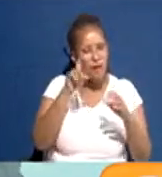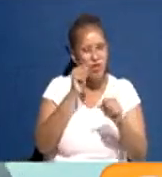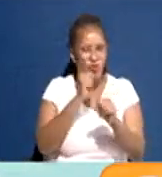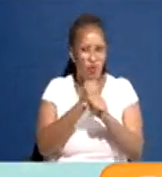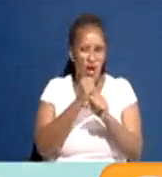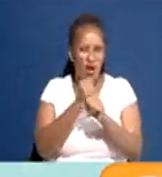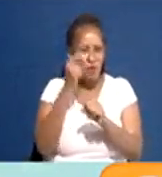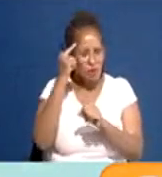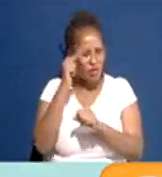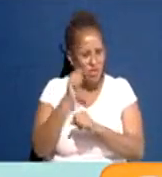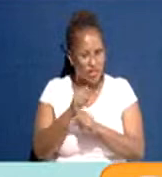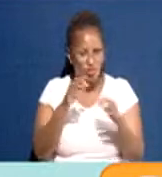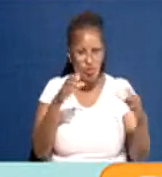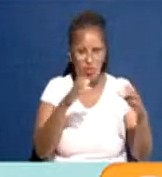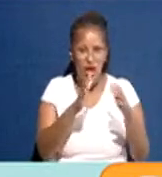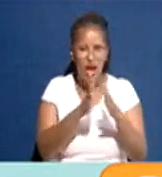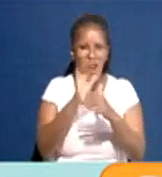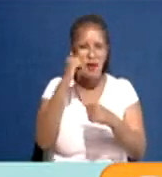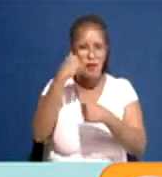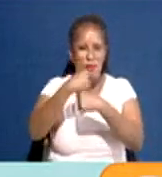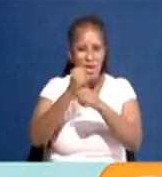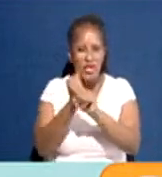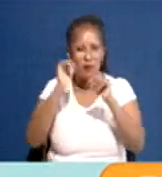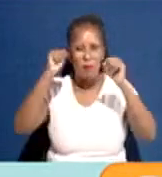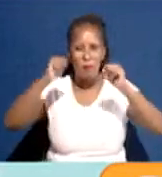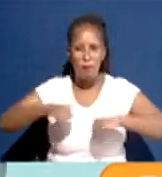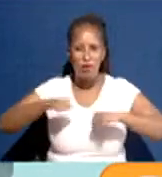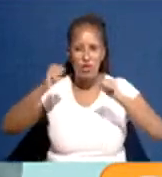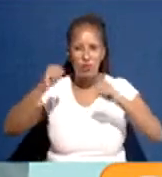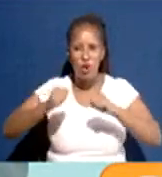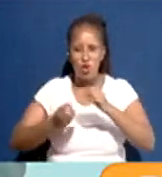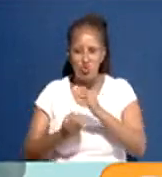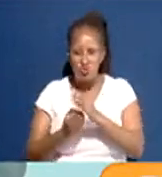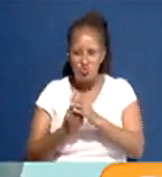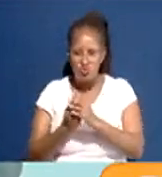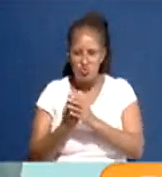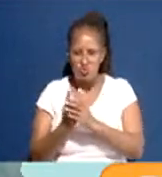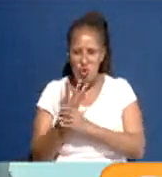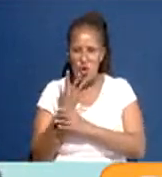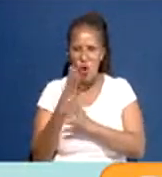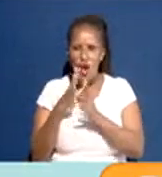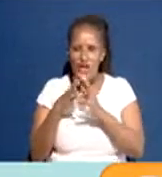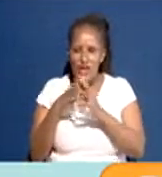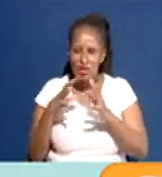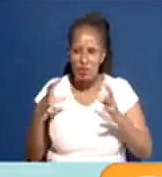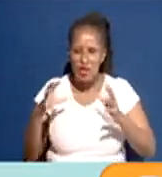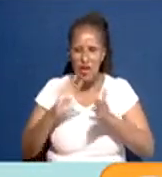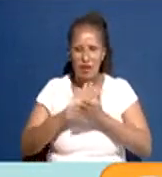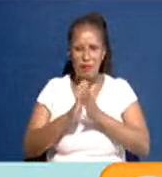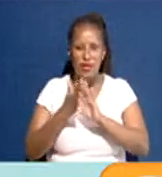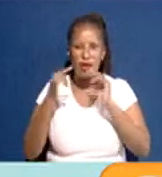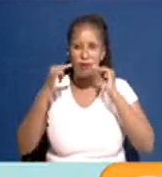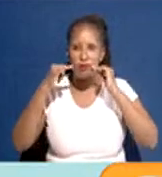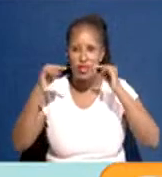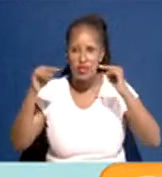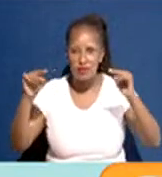it, and we must make it possible for it to grow, expand, and flourish.